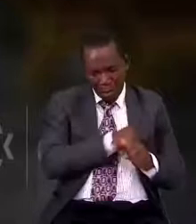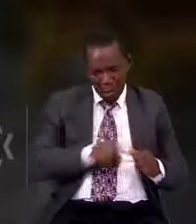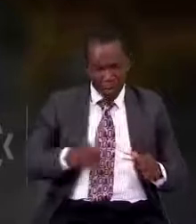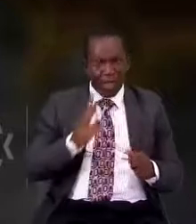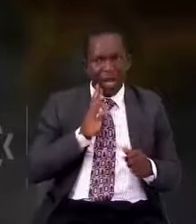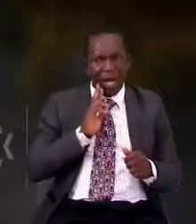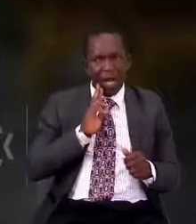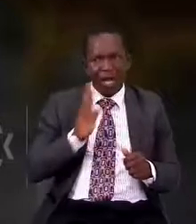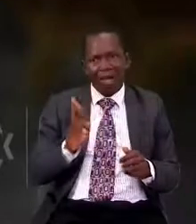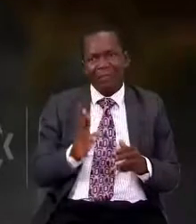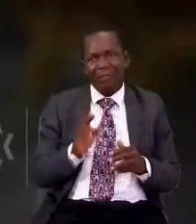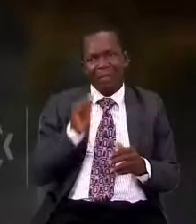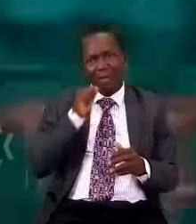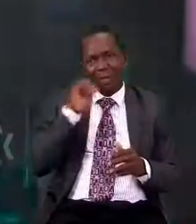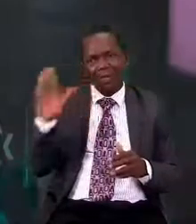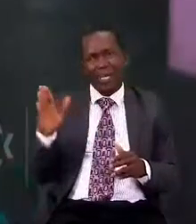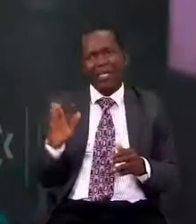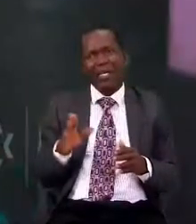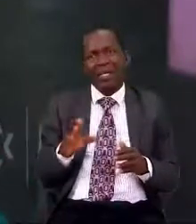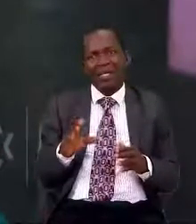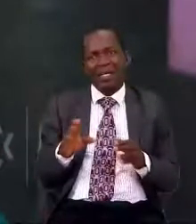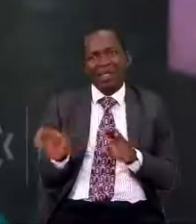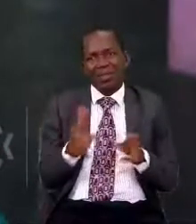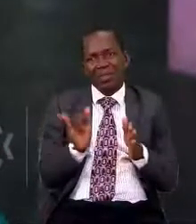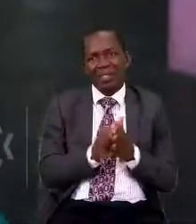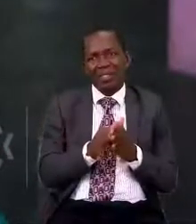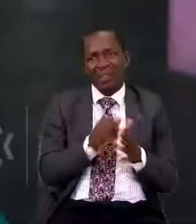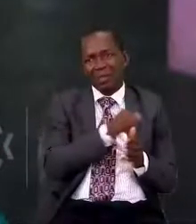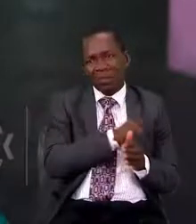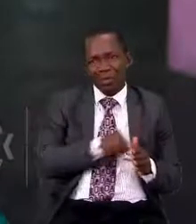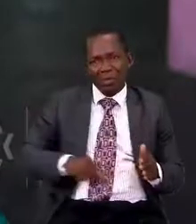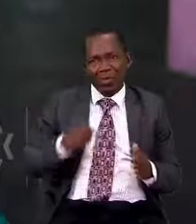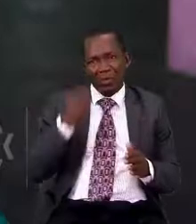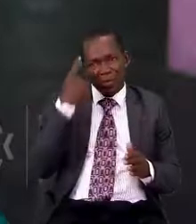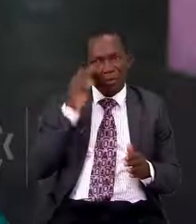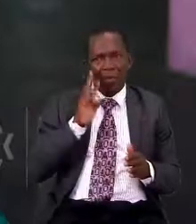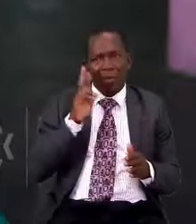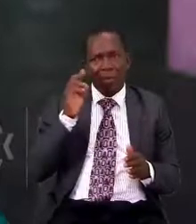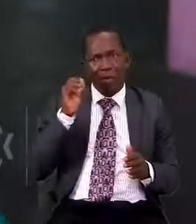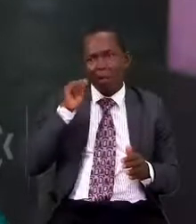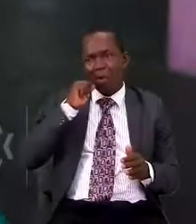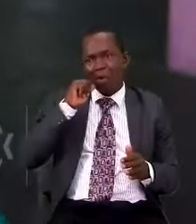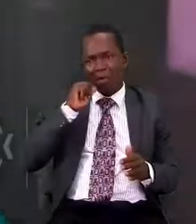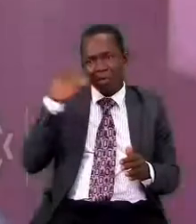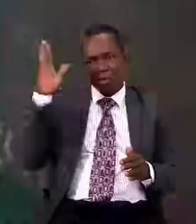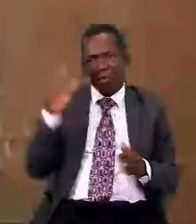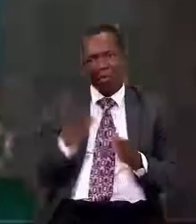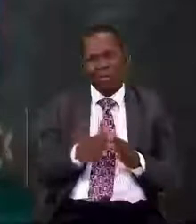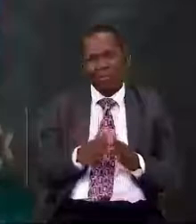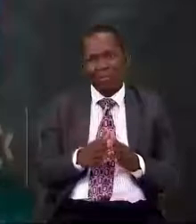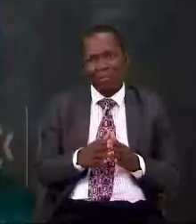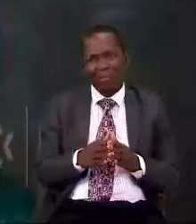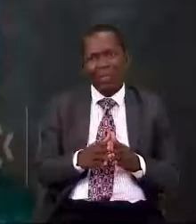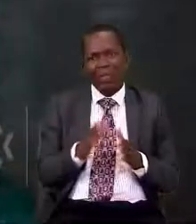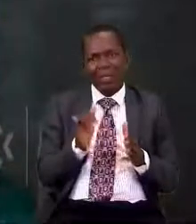une chirurgie médicale. Une opération médicale. Je dis, Jésus est mon docteur. Je